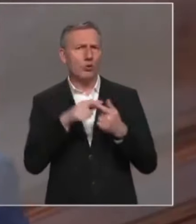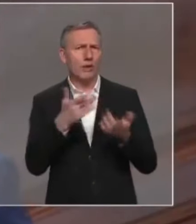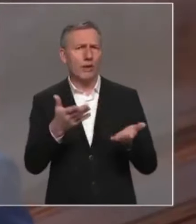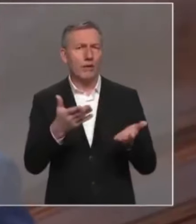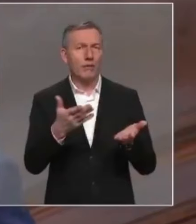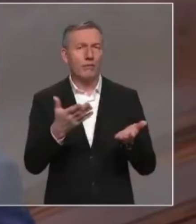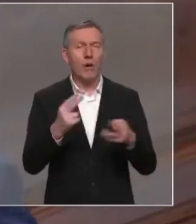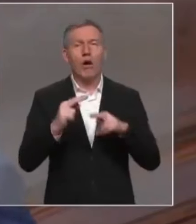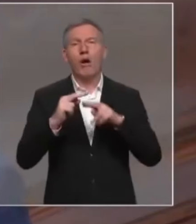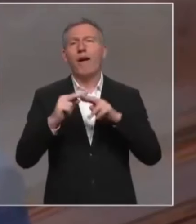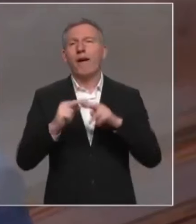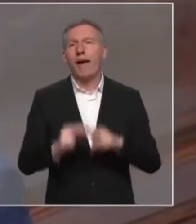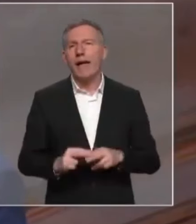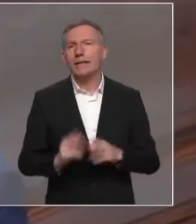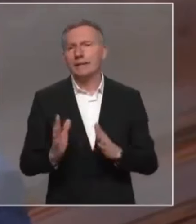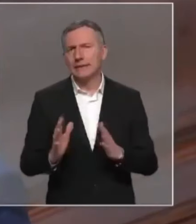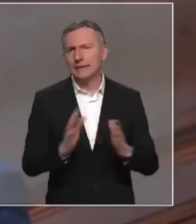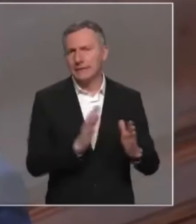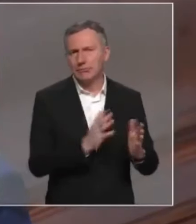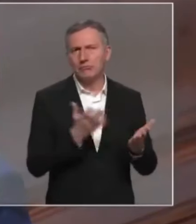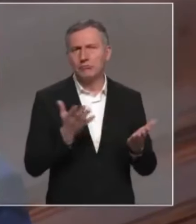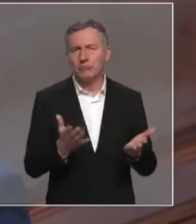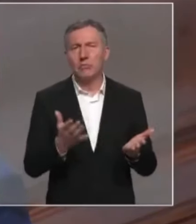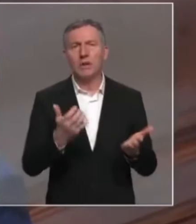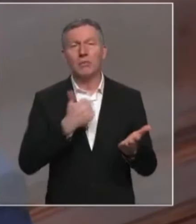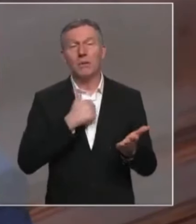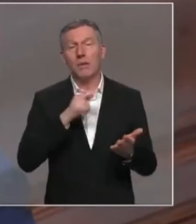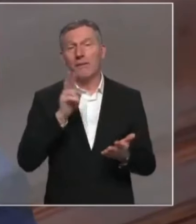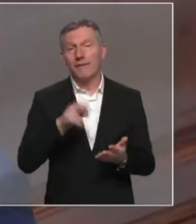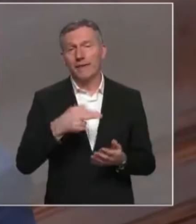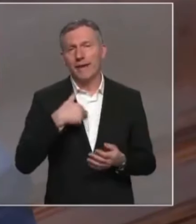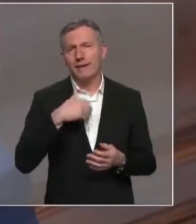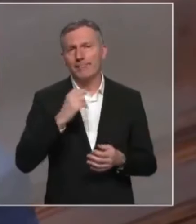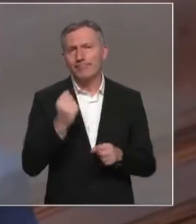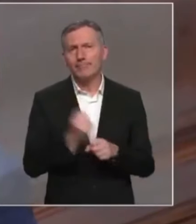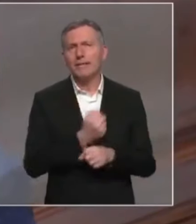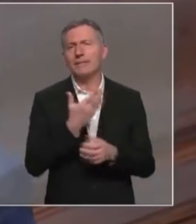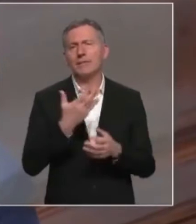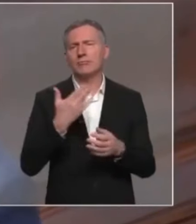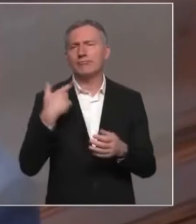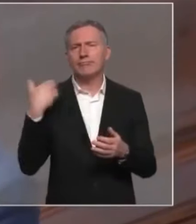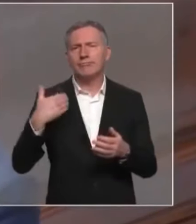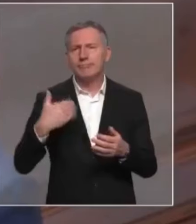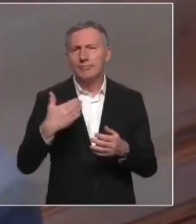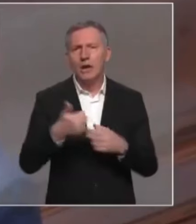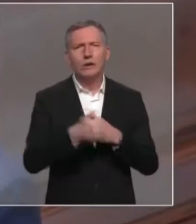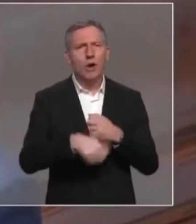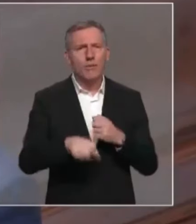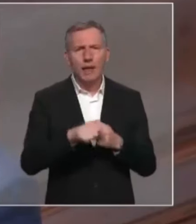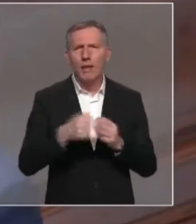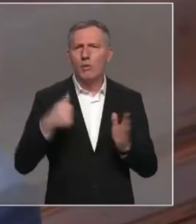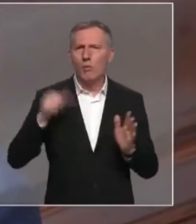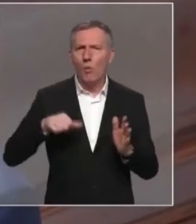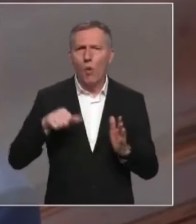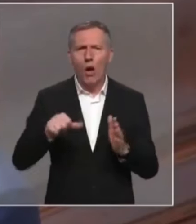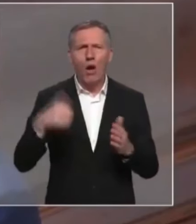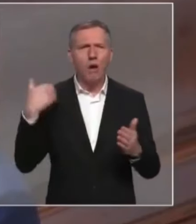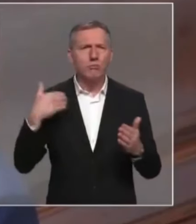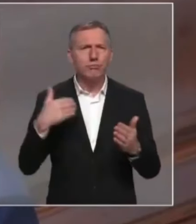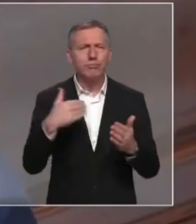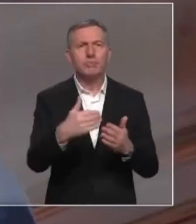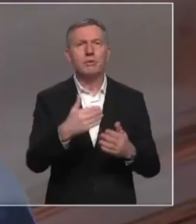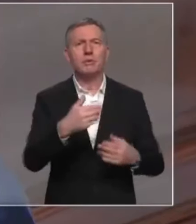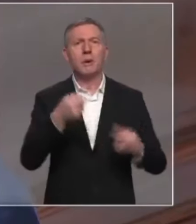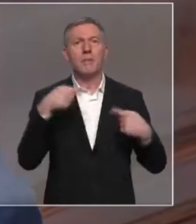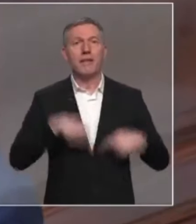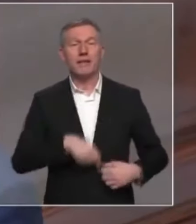Pour le reste, monsieur le député, je regrette que semaine après semaine, mois après mois, alors que le ministre des